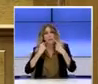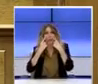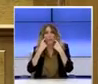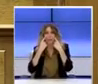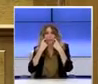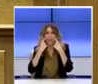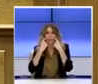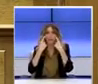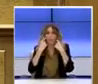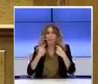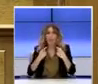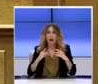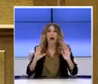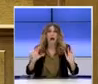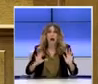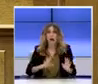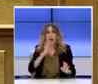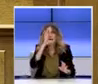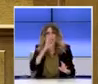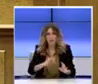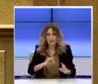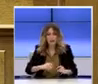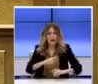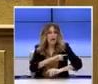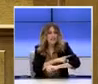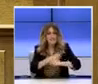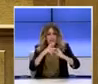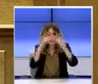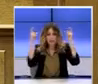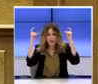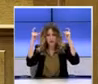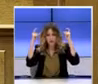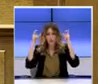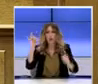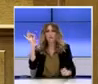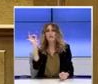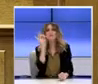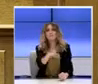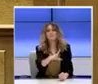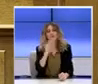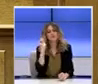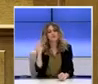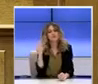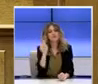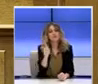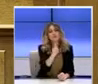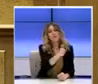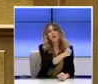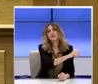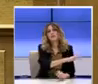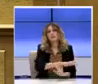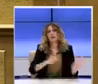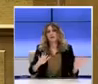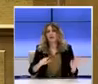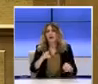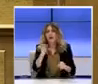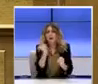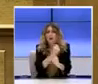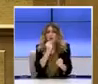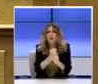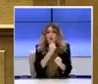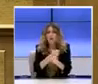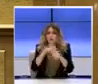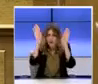πανδημία. Τους αφήσατε με απλήρωτες υπερορίες. Τους κάνατε ακόμα και ένορκη διοικητική εξέταση, ΕΔΕ, στον Άγιο